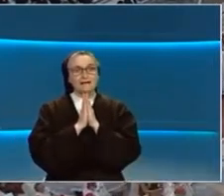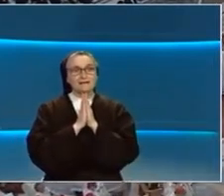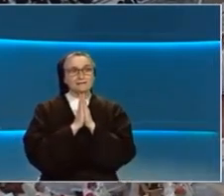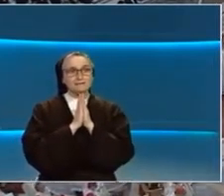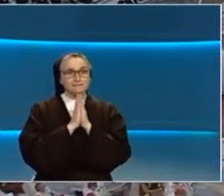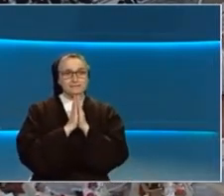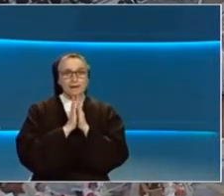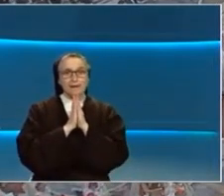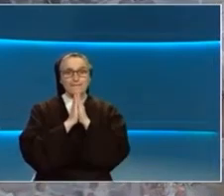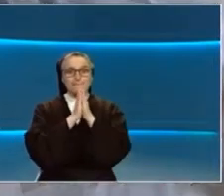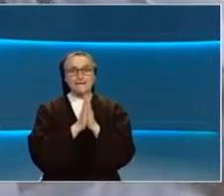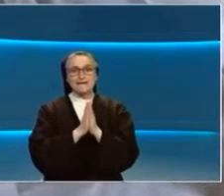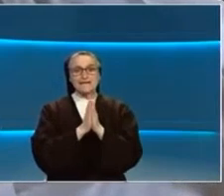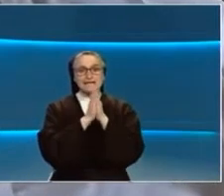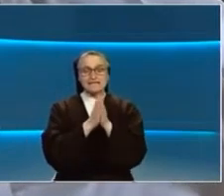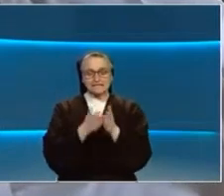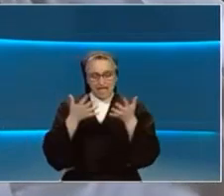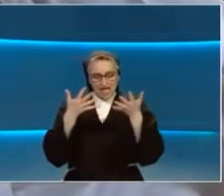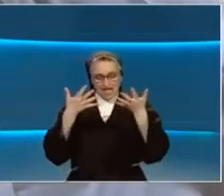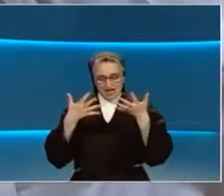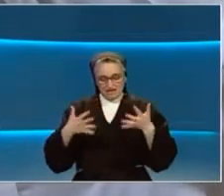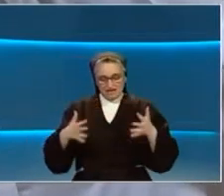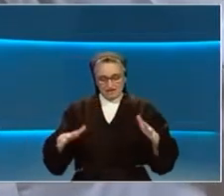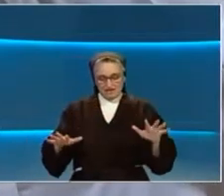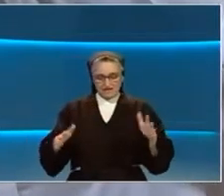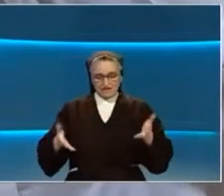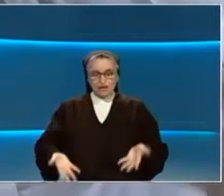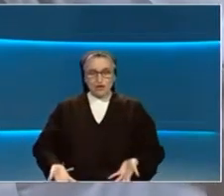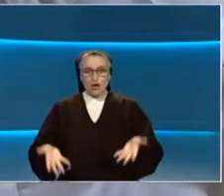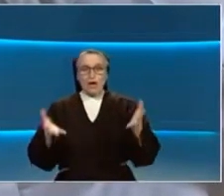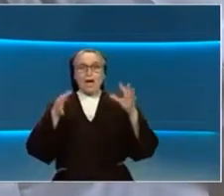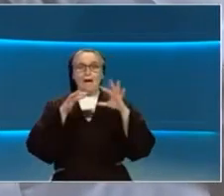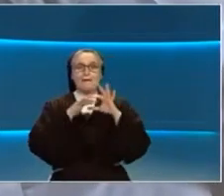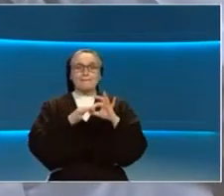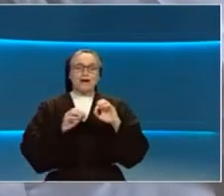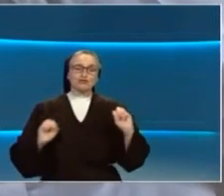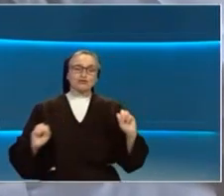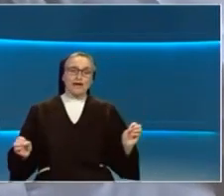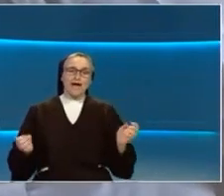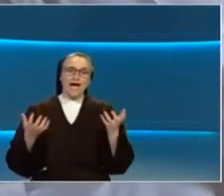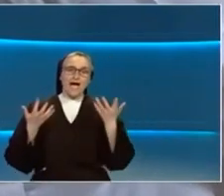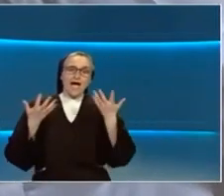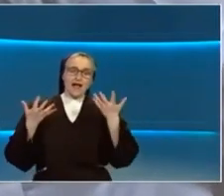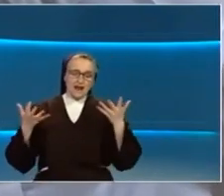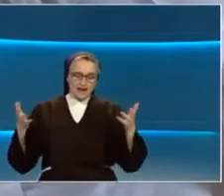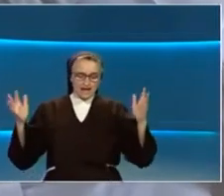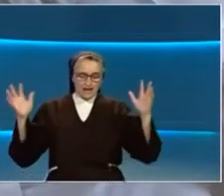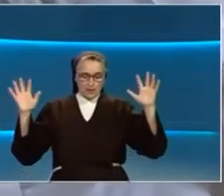Ite missa est, alleluia.